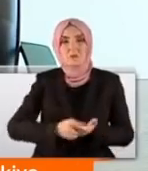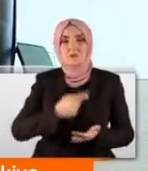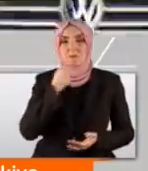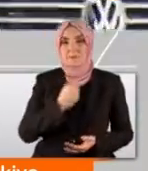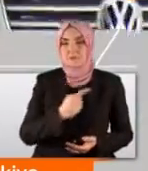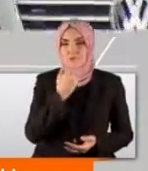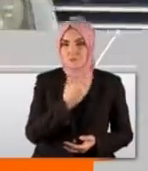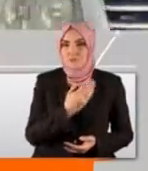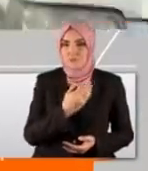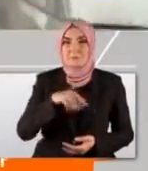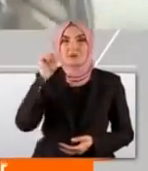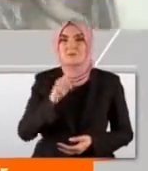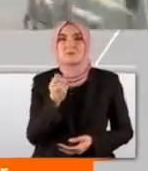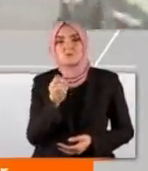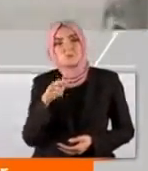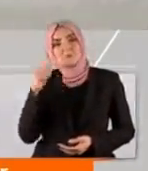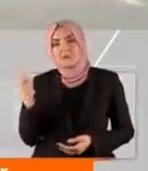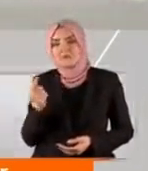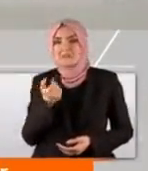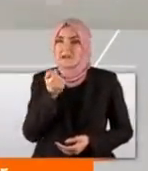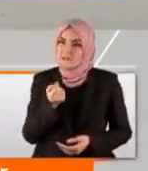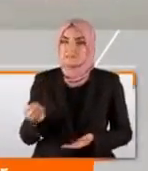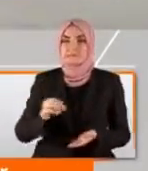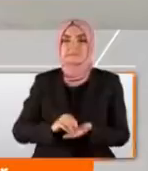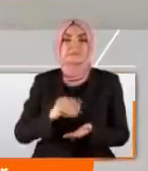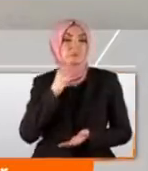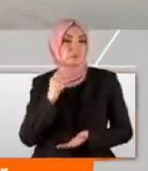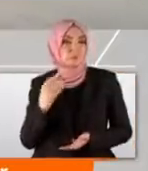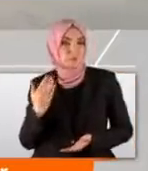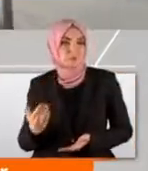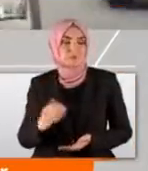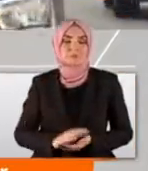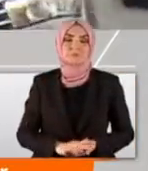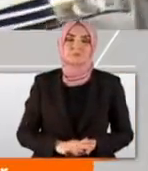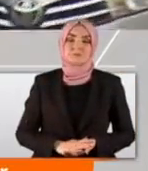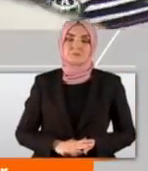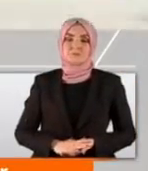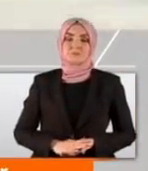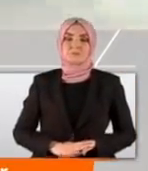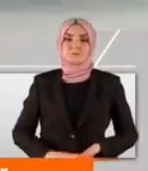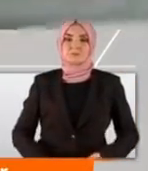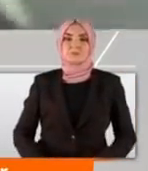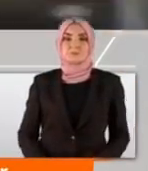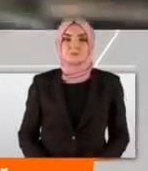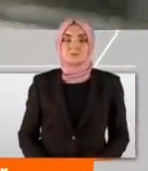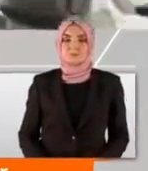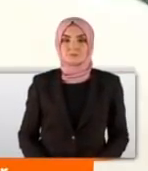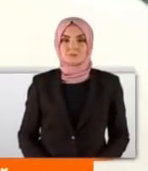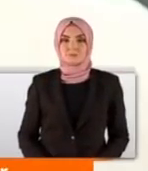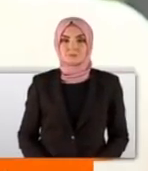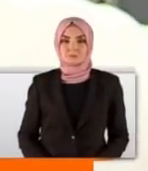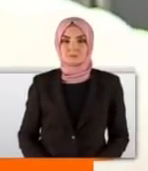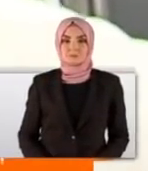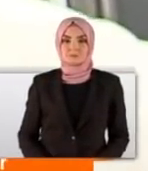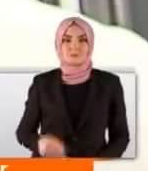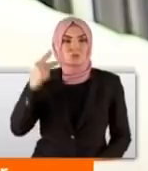ücret alıyor. Ben günlük 70 lira durak ücreti alıyorum. 100'den fazla şoförümüz var. Yaklaşık ekstradan 20 şoför daha almayı düşünüyoruz.